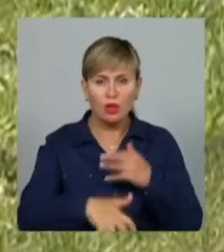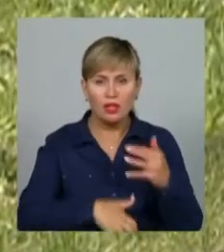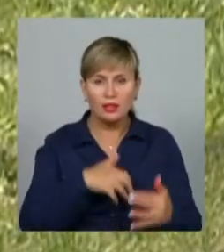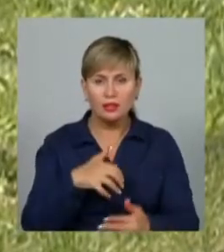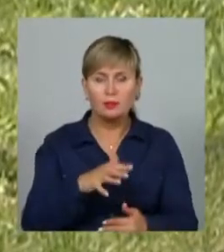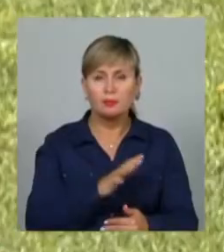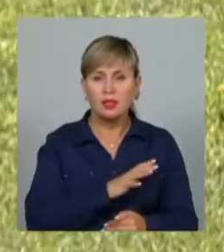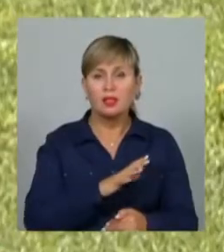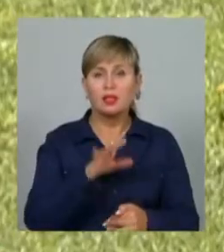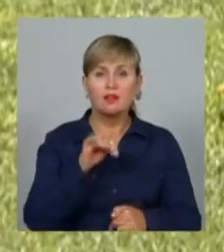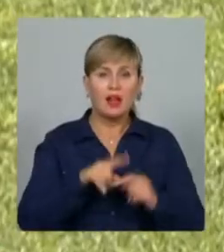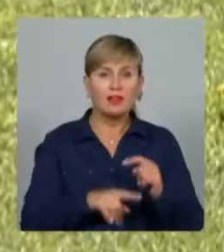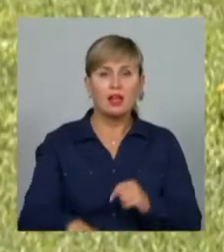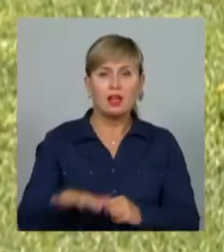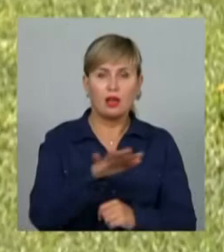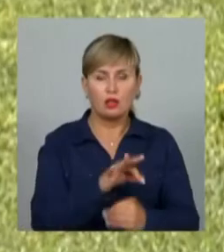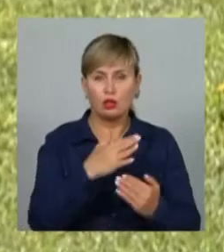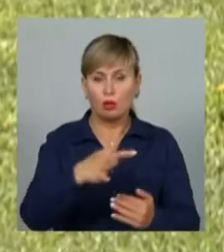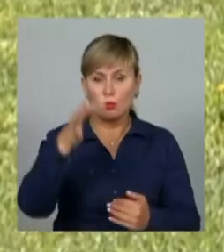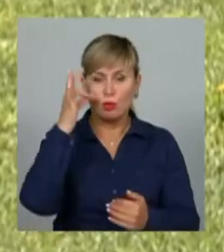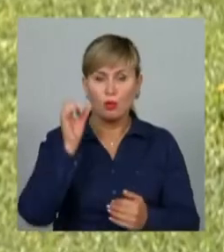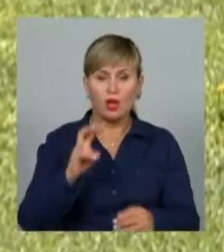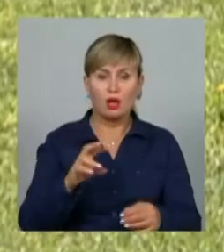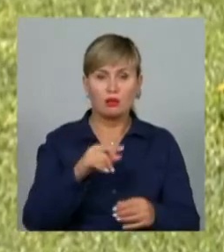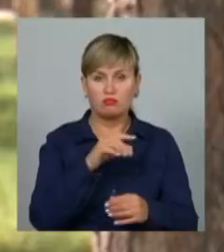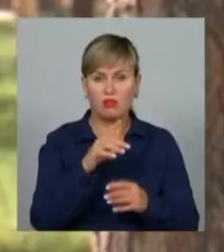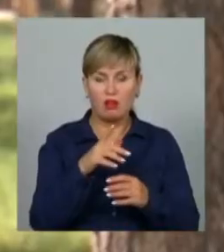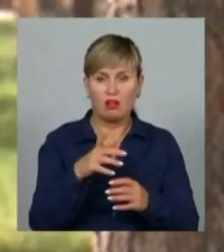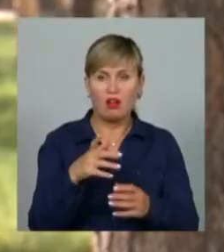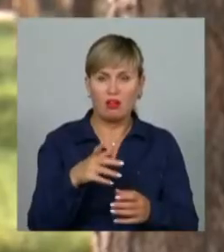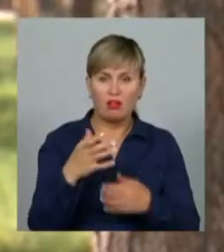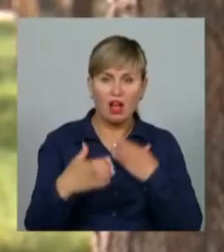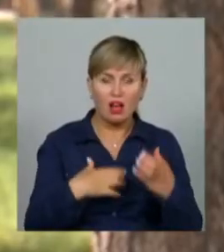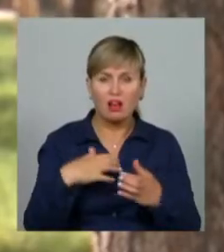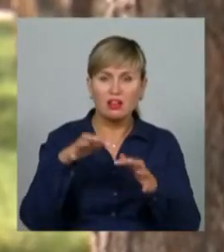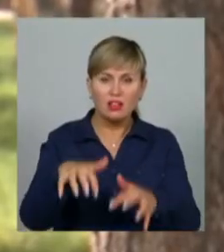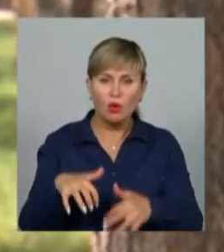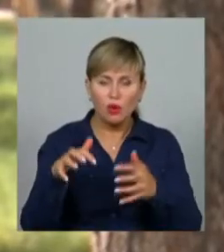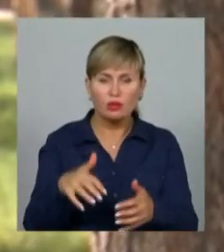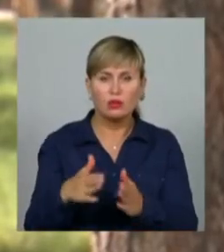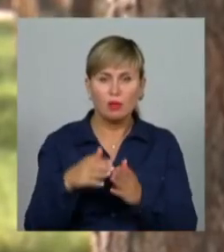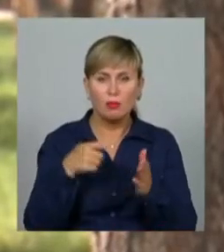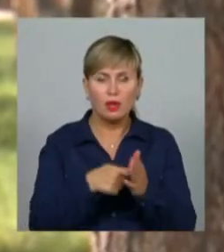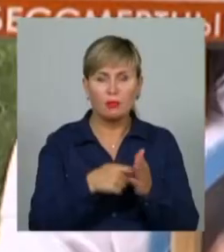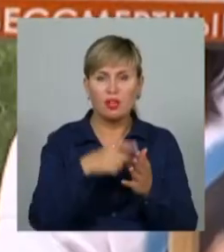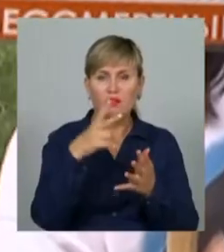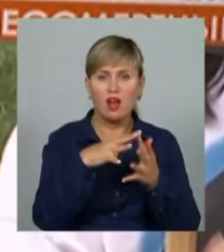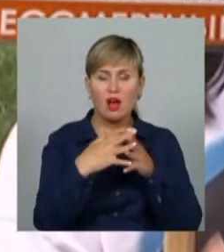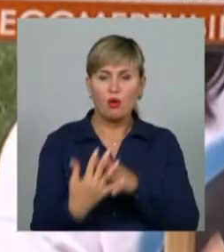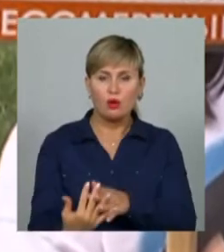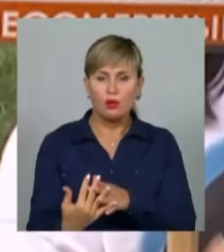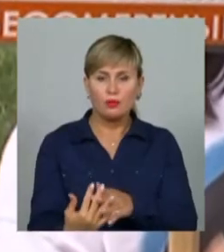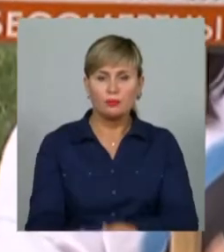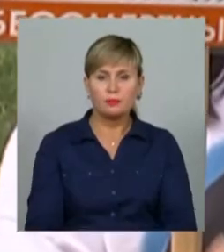фронт нефтью. В родных краях о нем помнят как об искусном охотнике, который во время Голодомора прокормил два аула.